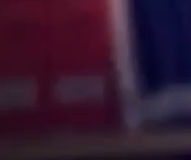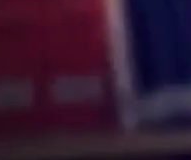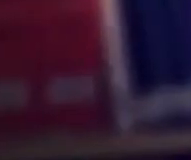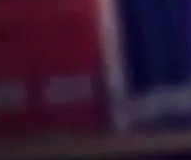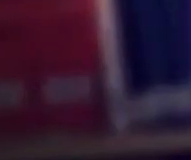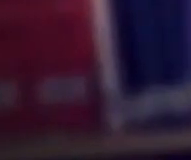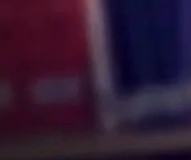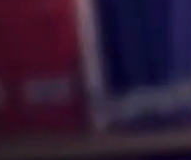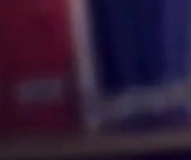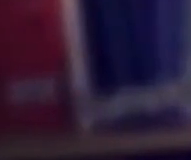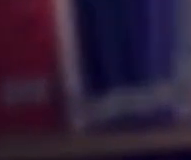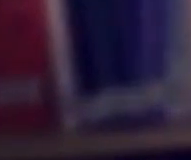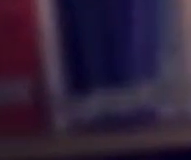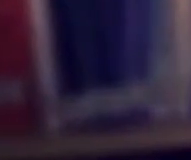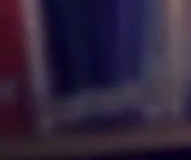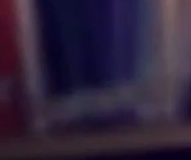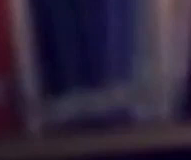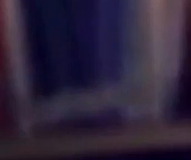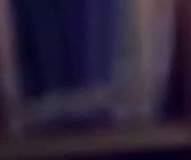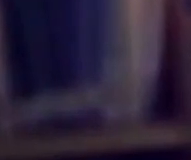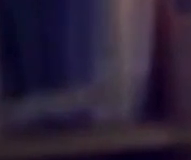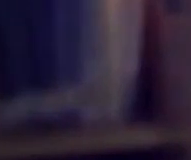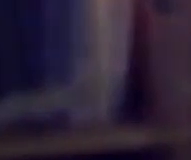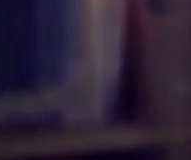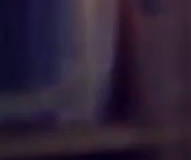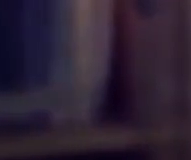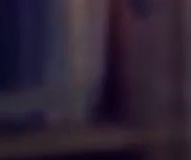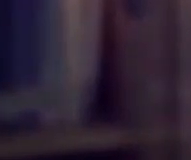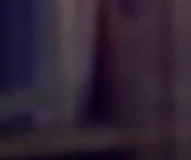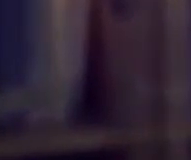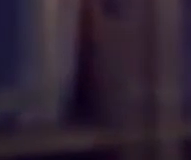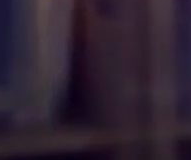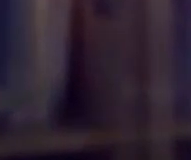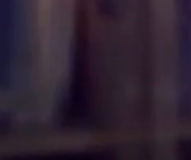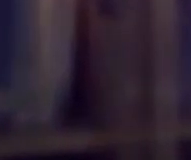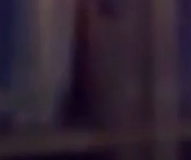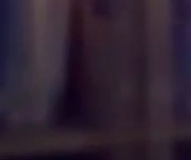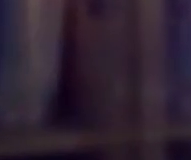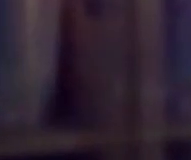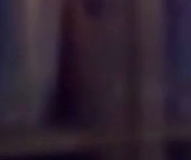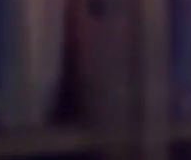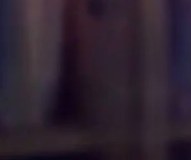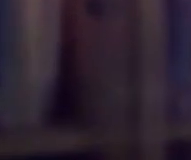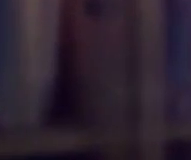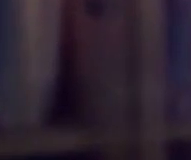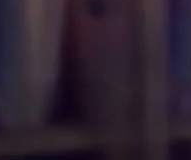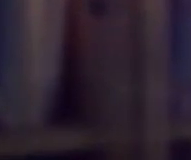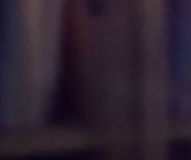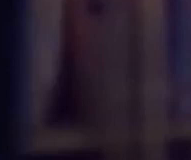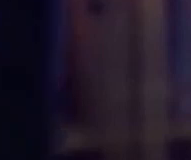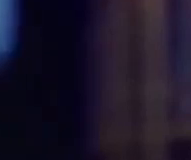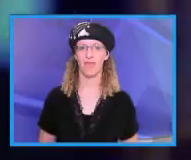גם אם אתם לא מאמינים באלוהים, מערך הכשרות משפיע לכם על החיים, ובעיקר על הכיס. למה? על פי משרד